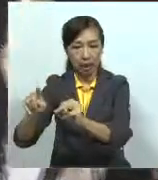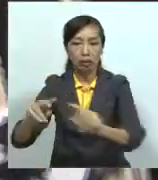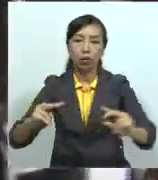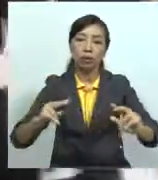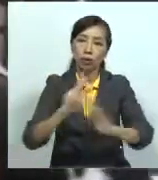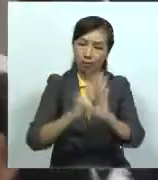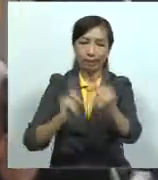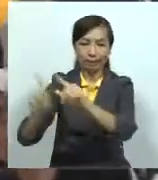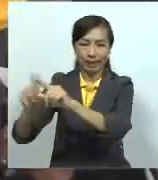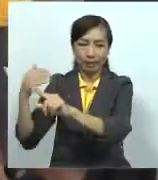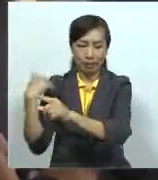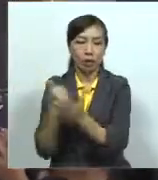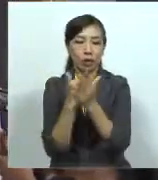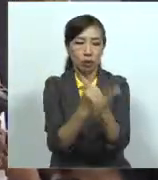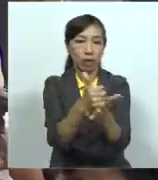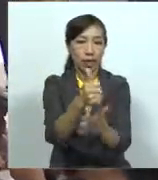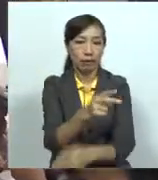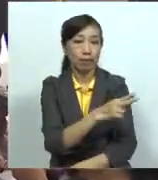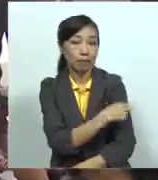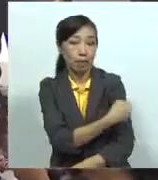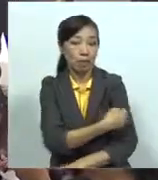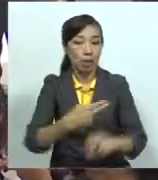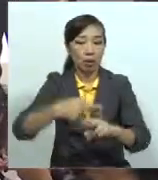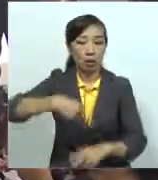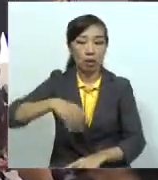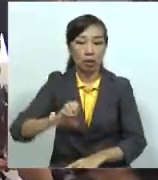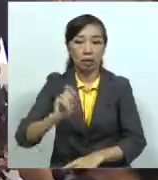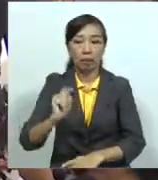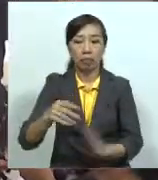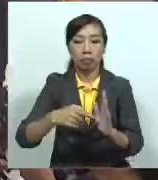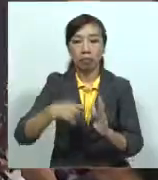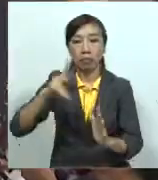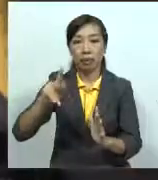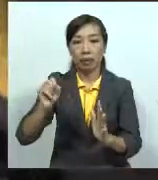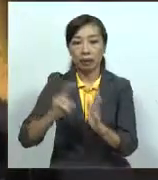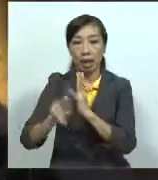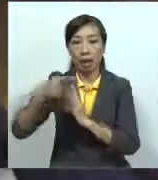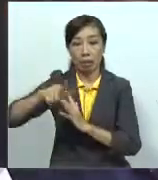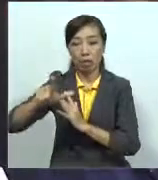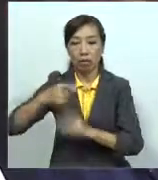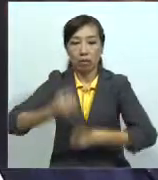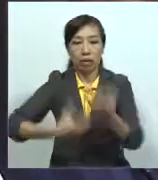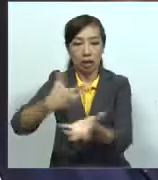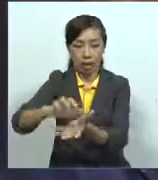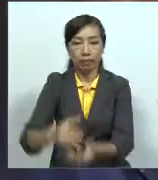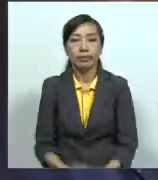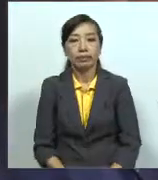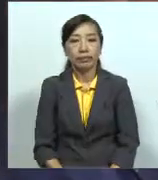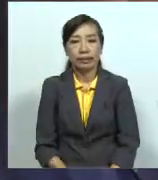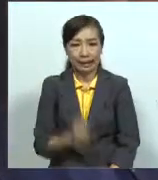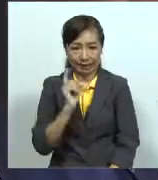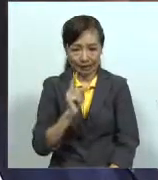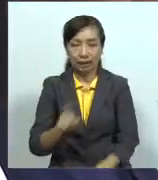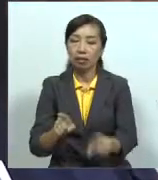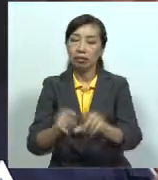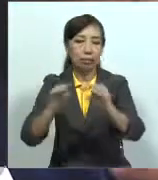ยวข้องครับฟังเสียงของนายแพทย์พิทักษ์พลบุญยมาลิกครับ มีมาตรฐานเดียวกันฮะหลักการก็จะ